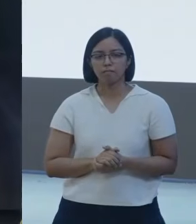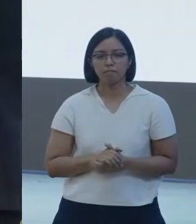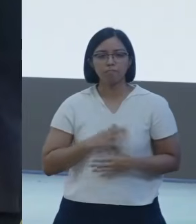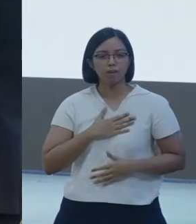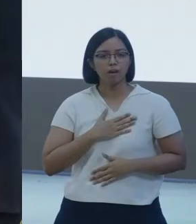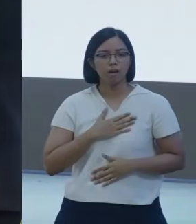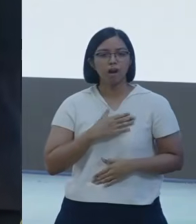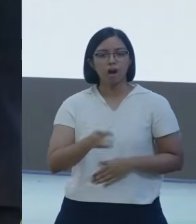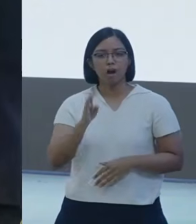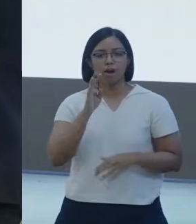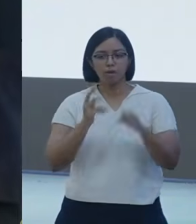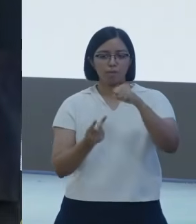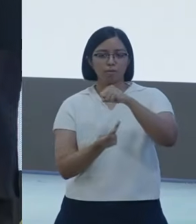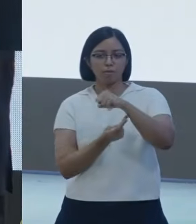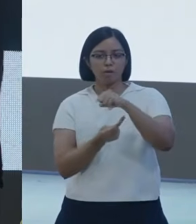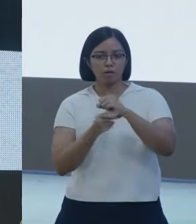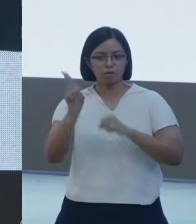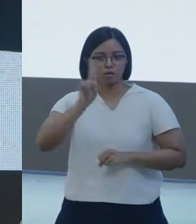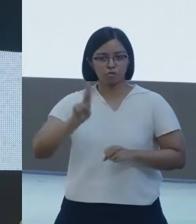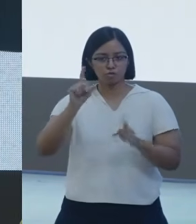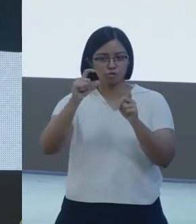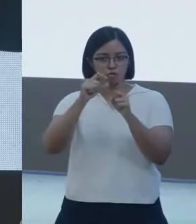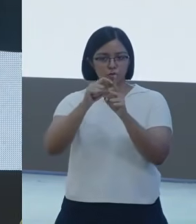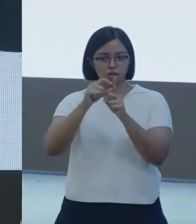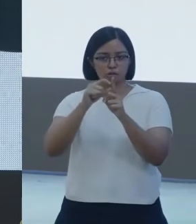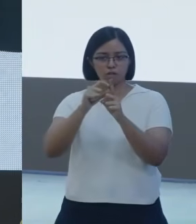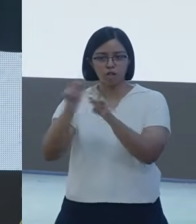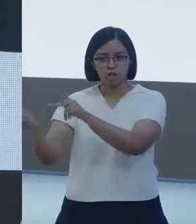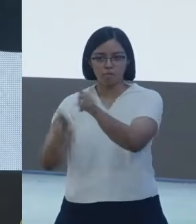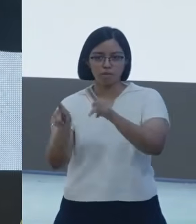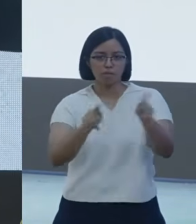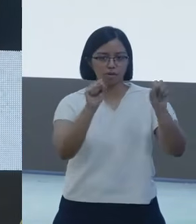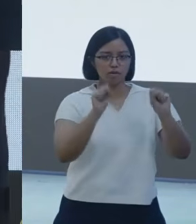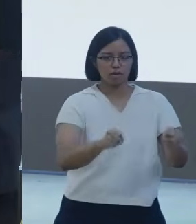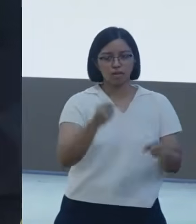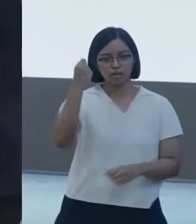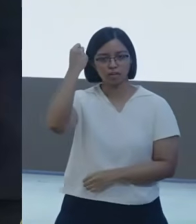natin. Yung pong salitang yon, ginagamit ng matatanda.